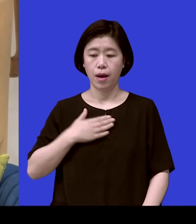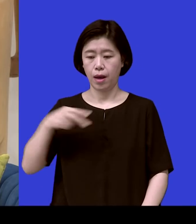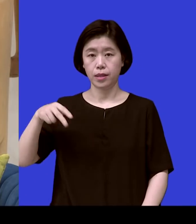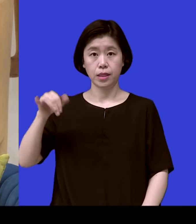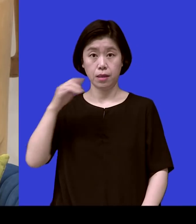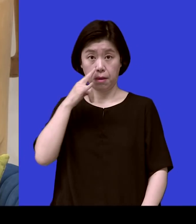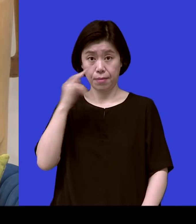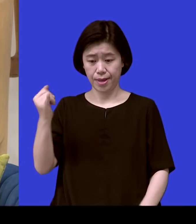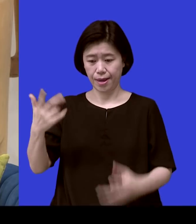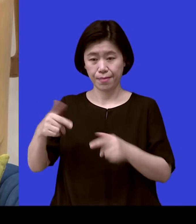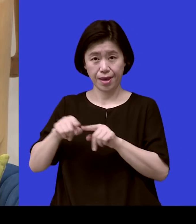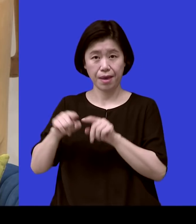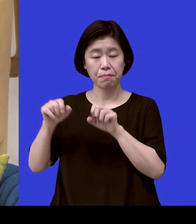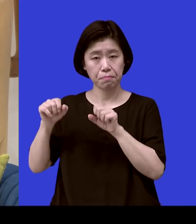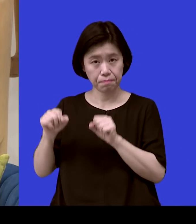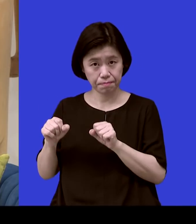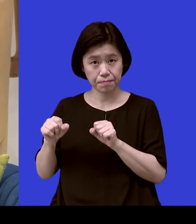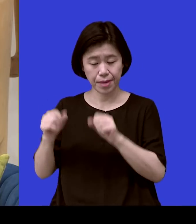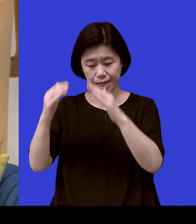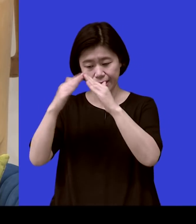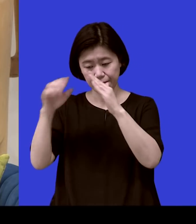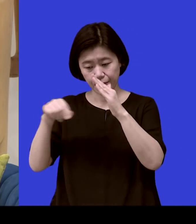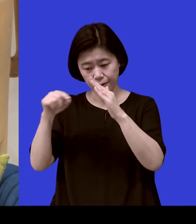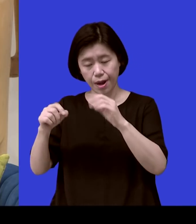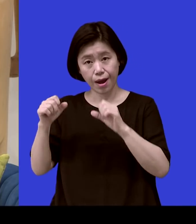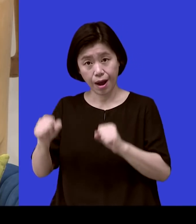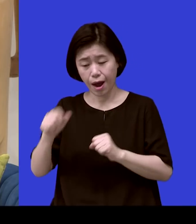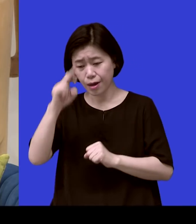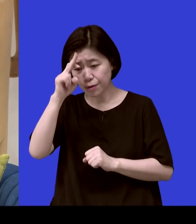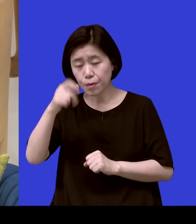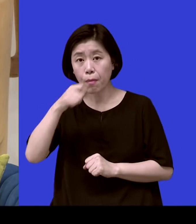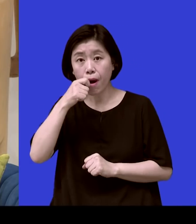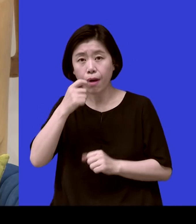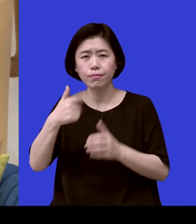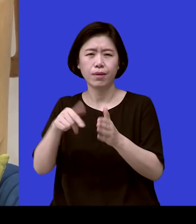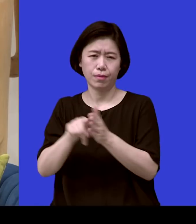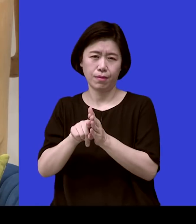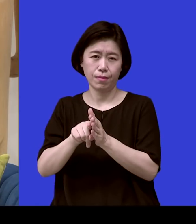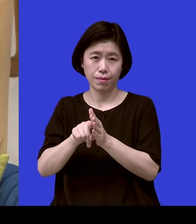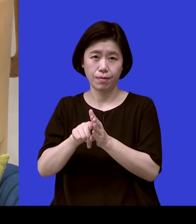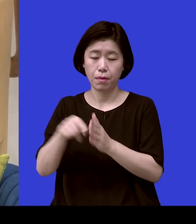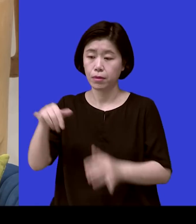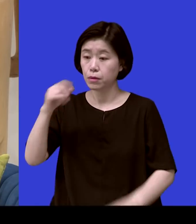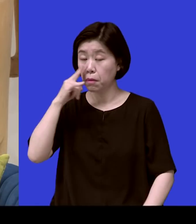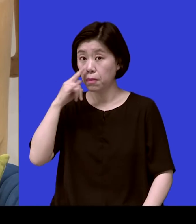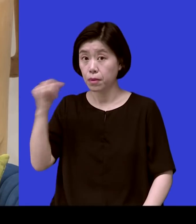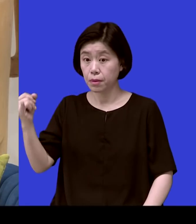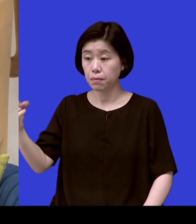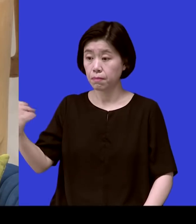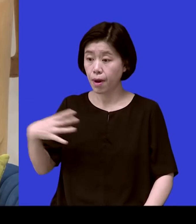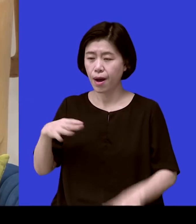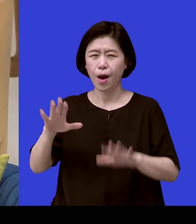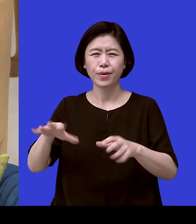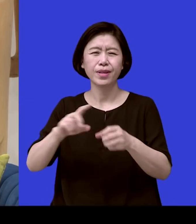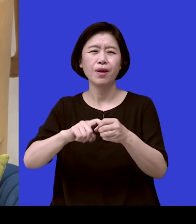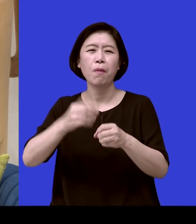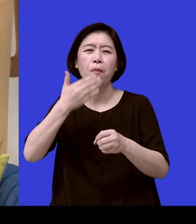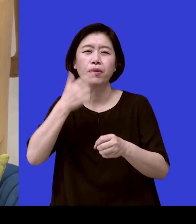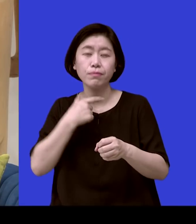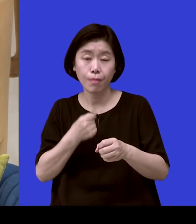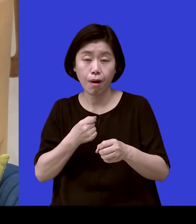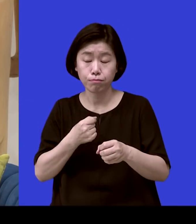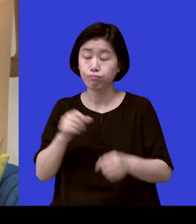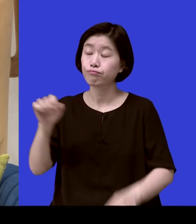때문에 어머님하고 점심을 먹으려고 이제 어머님이 오늘은 떡 먹고 싶구나 그러셔서